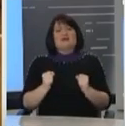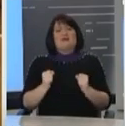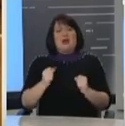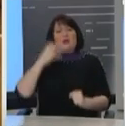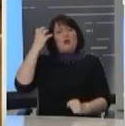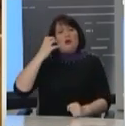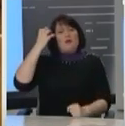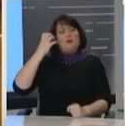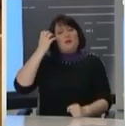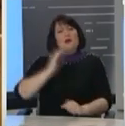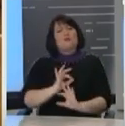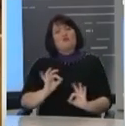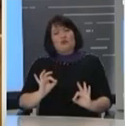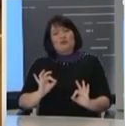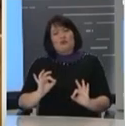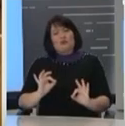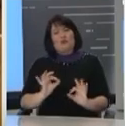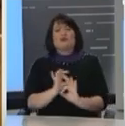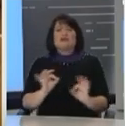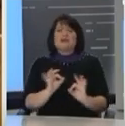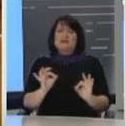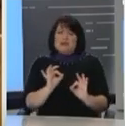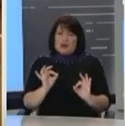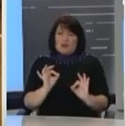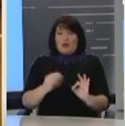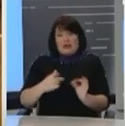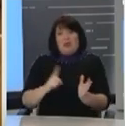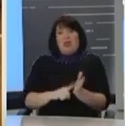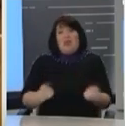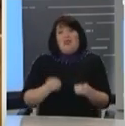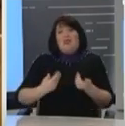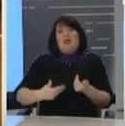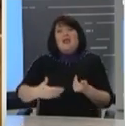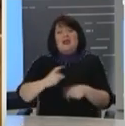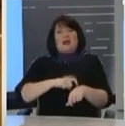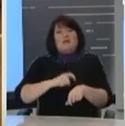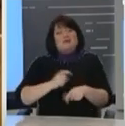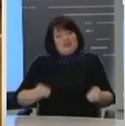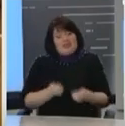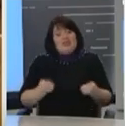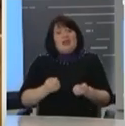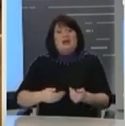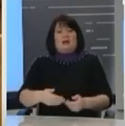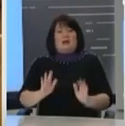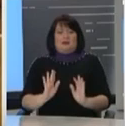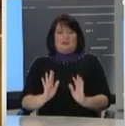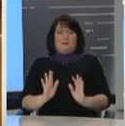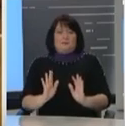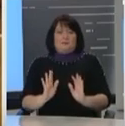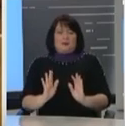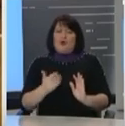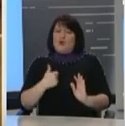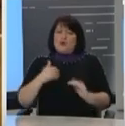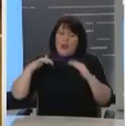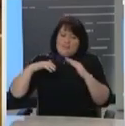θεωρίας και από τη βεβαιότητα της νομοτέλειας που θα έρθει κάποια στιγμή, όχι επηρεάζοντας τις